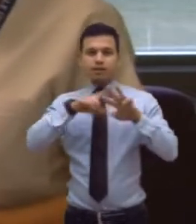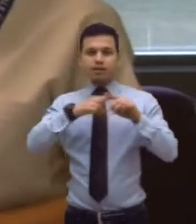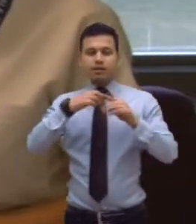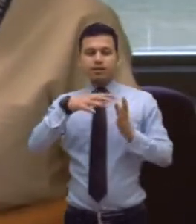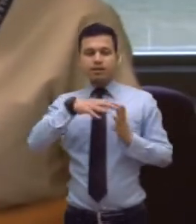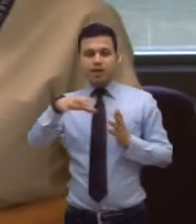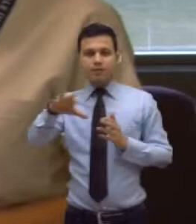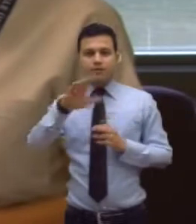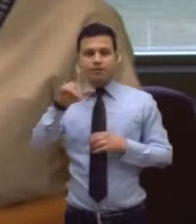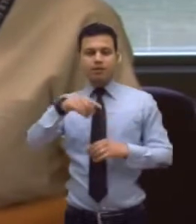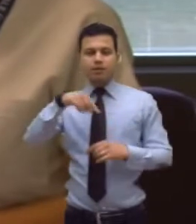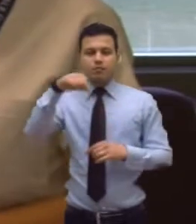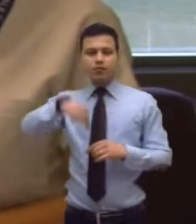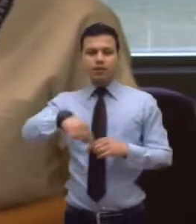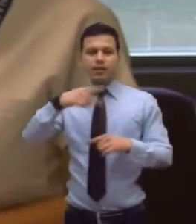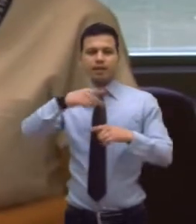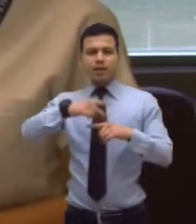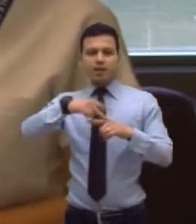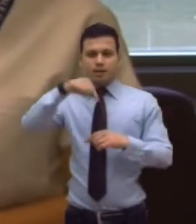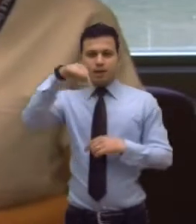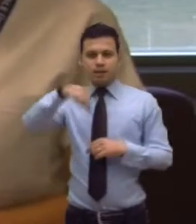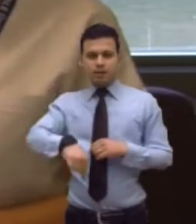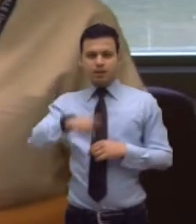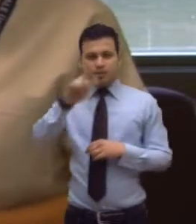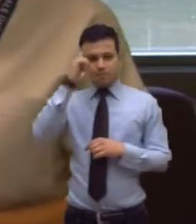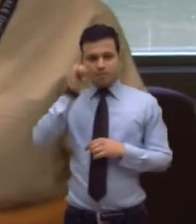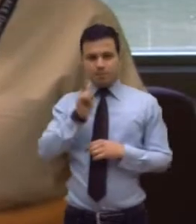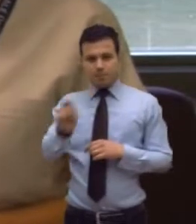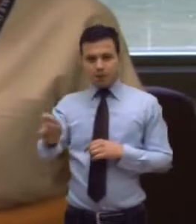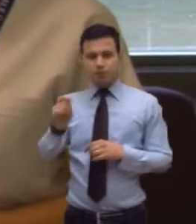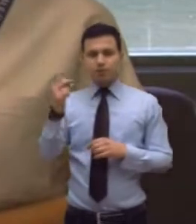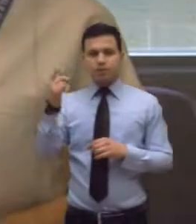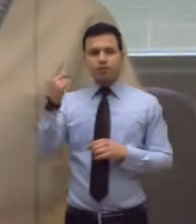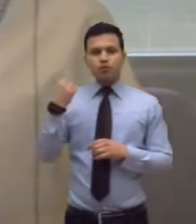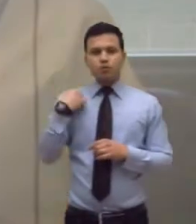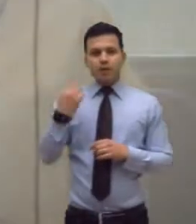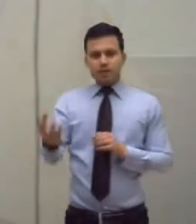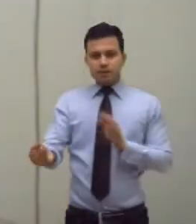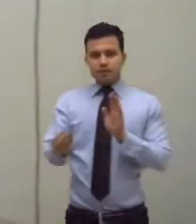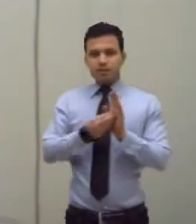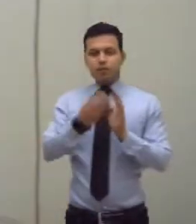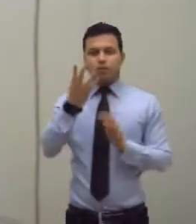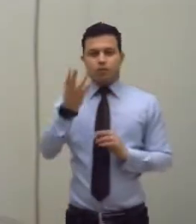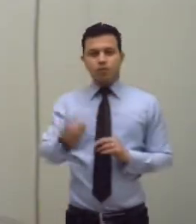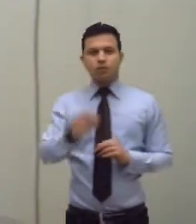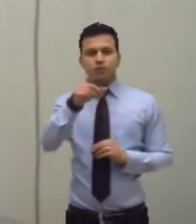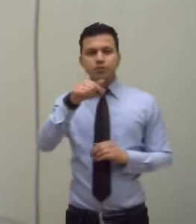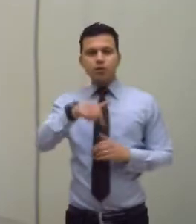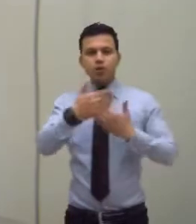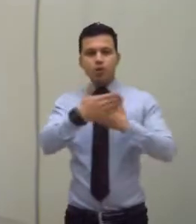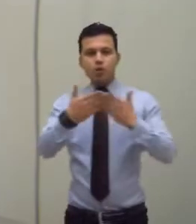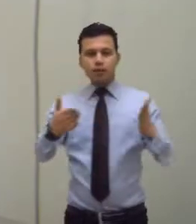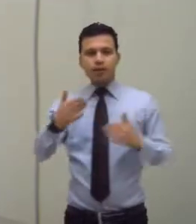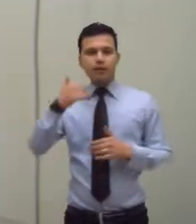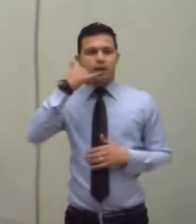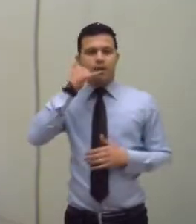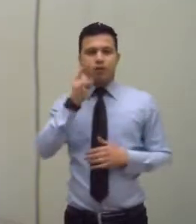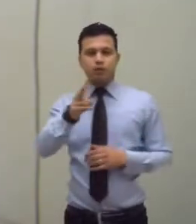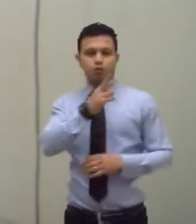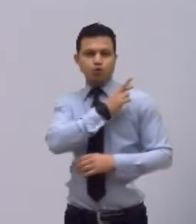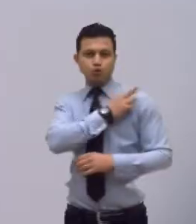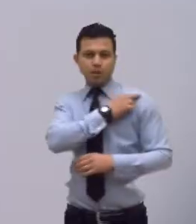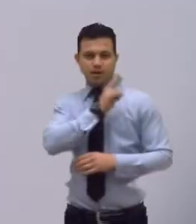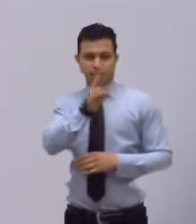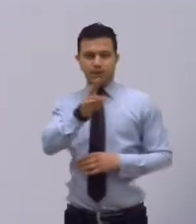servisler, zemin katta bulunan hasta yatış odasından internet şifrenizi alabilirsiniz. Odanızdaki telefonun dahili